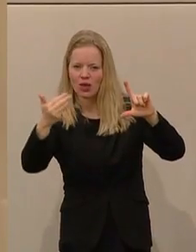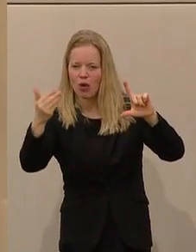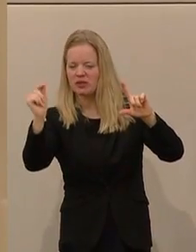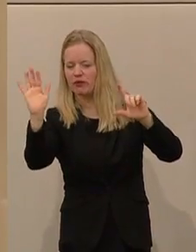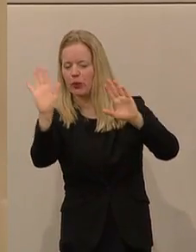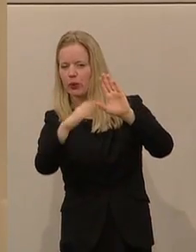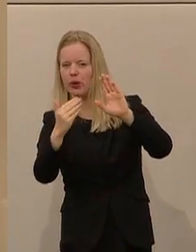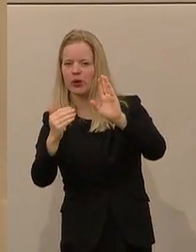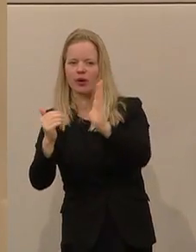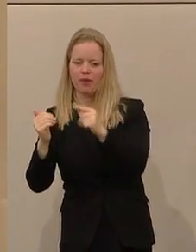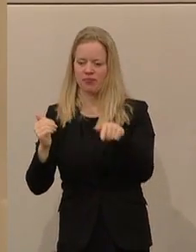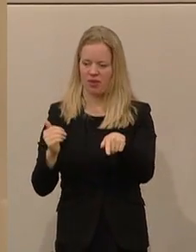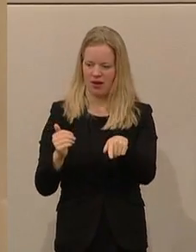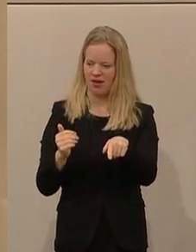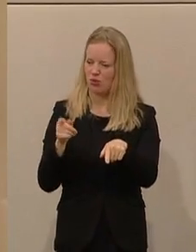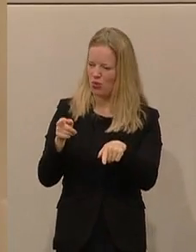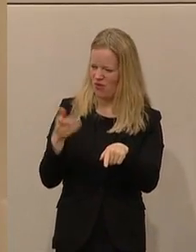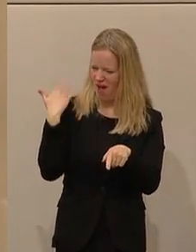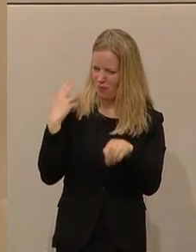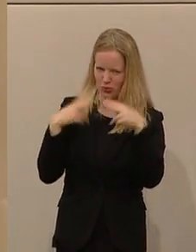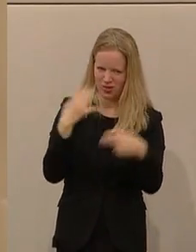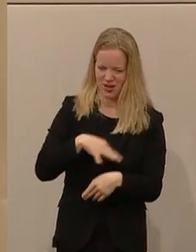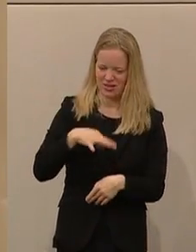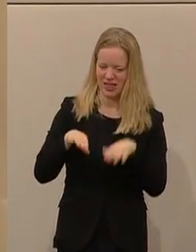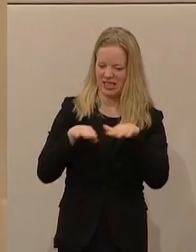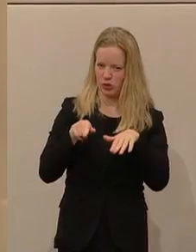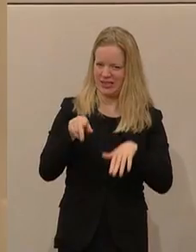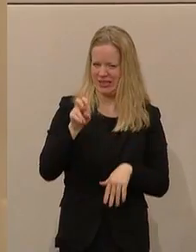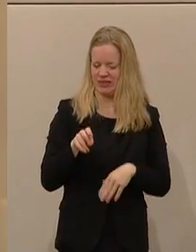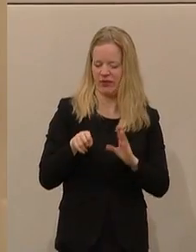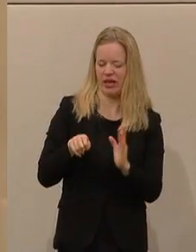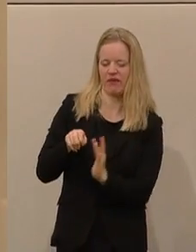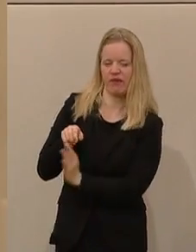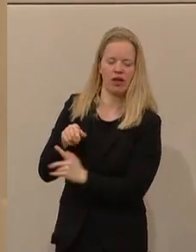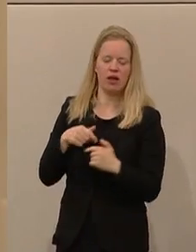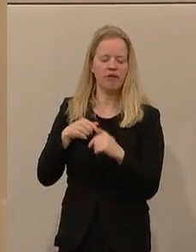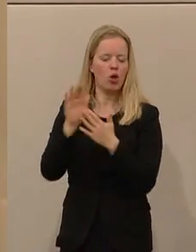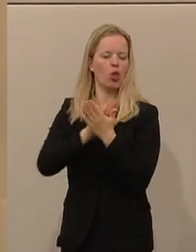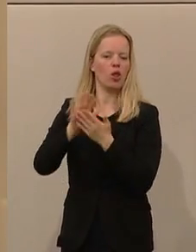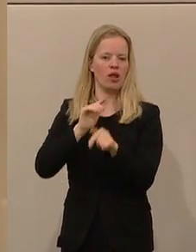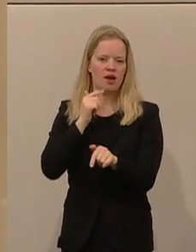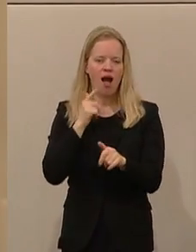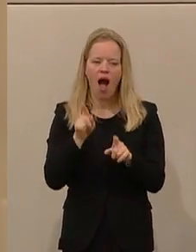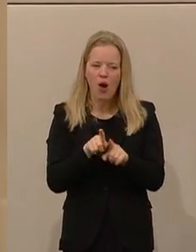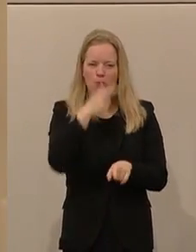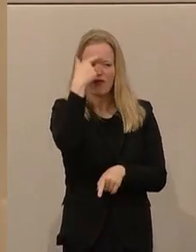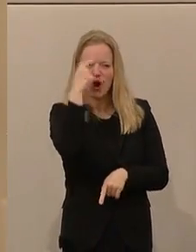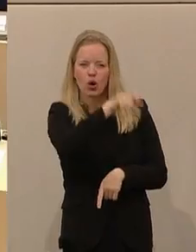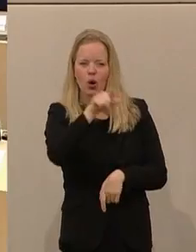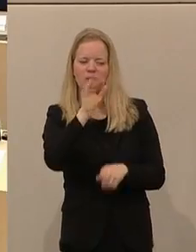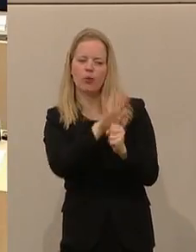sitzen und das dann veröffentlicht wird. So haben Sie es geschafft, die Bevölkerung ein Stück weit auch zu verschaukeln und